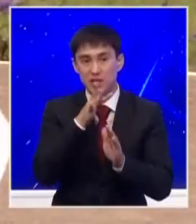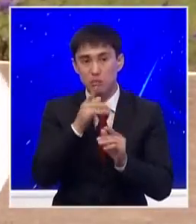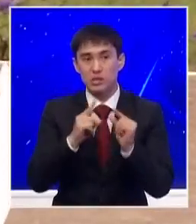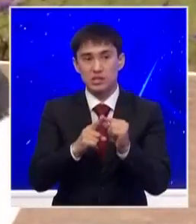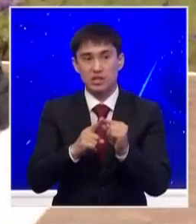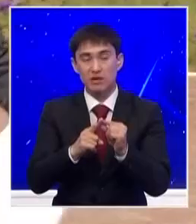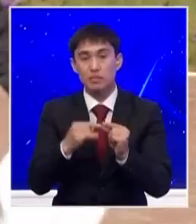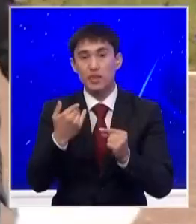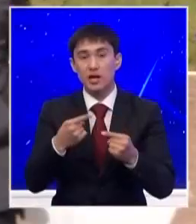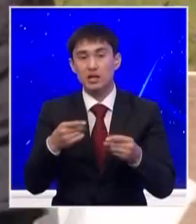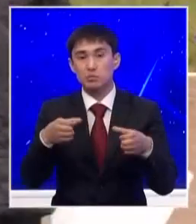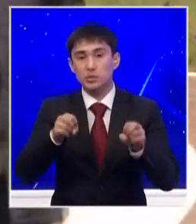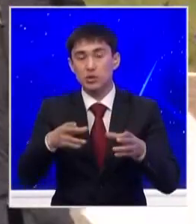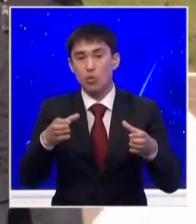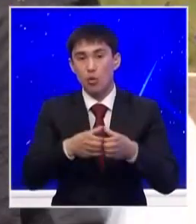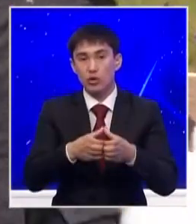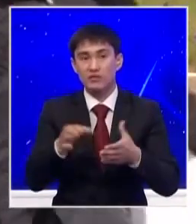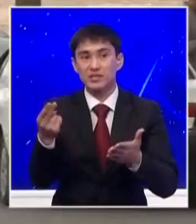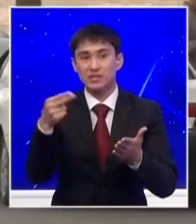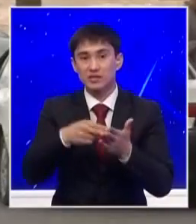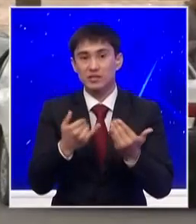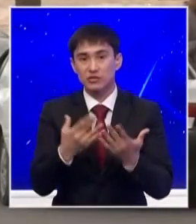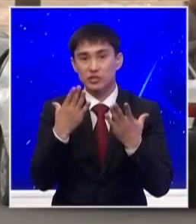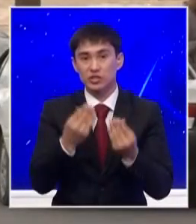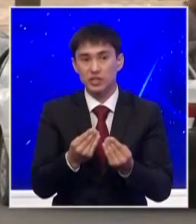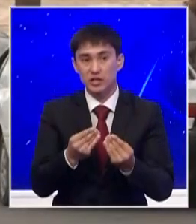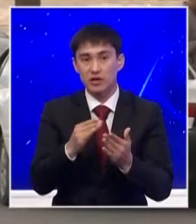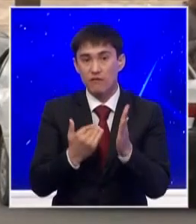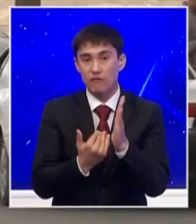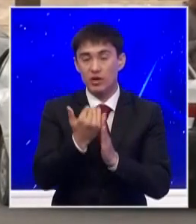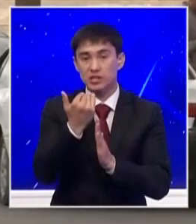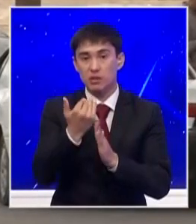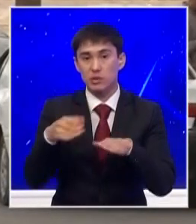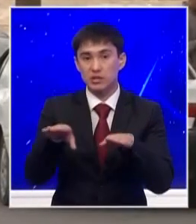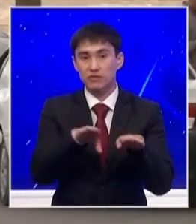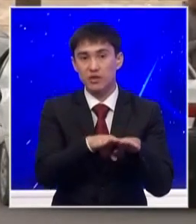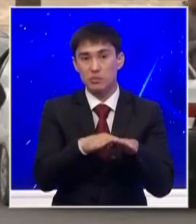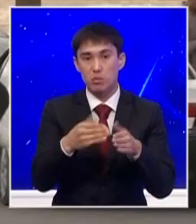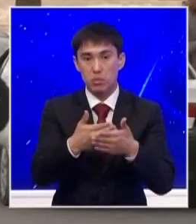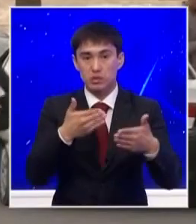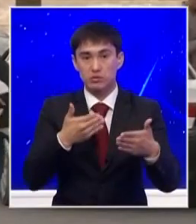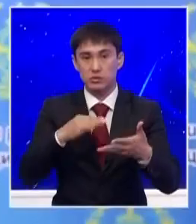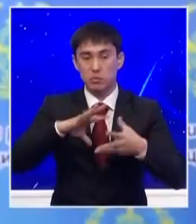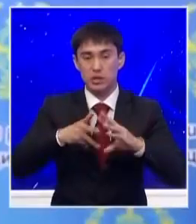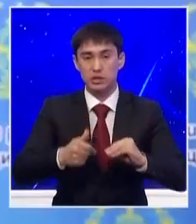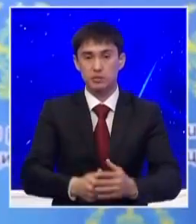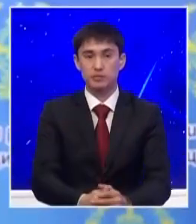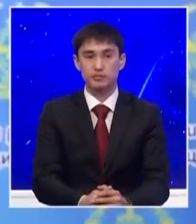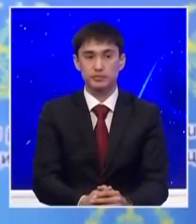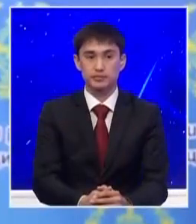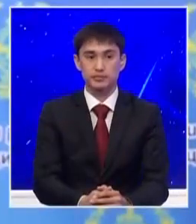словам представителей компетентных органов, цифры на сегодняшний день значительно выросли по сравнению с предыдущими показателями.